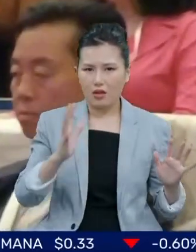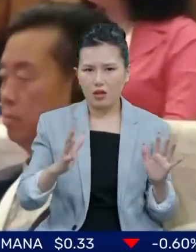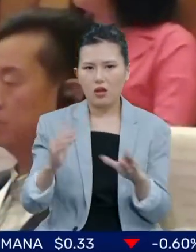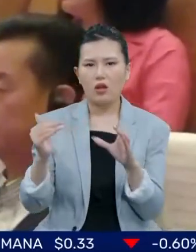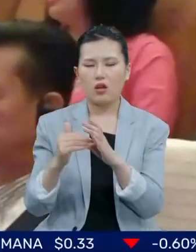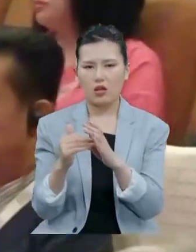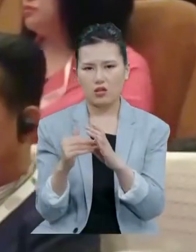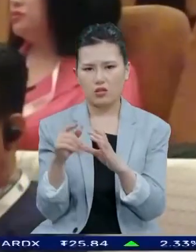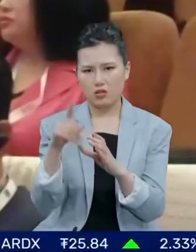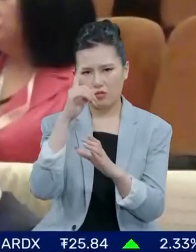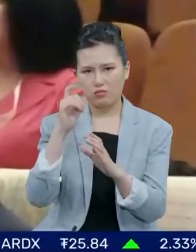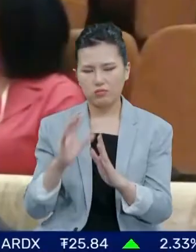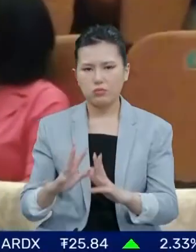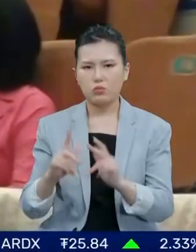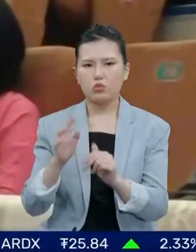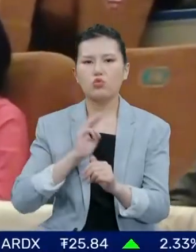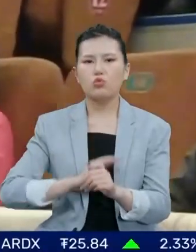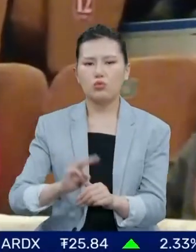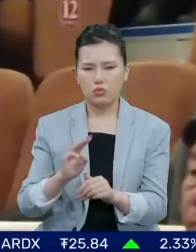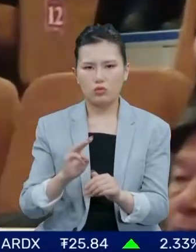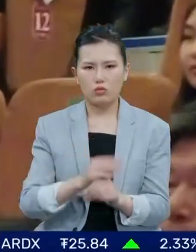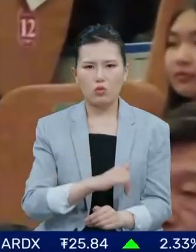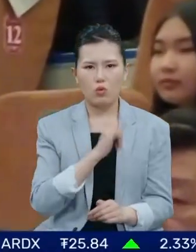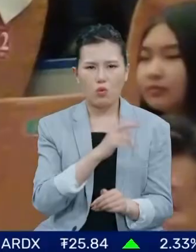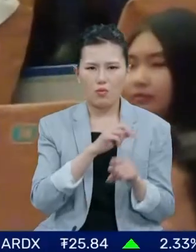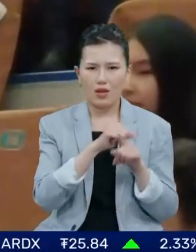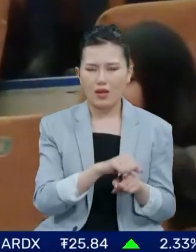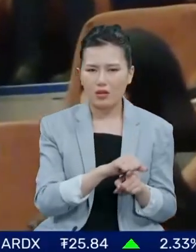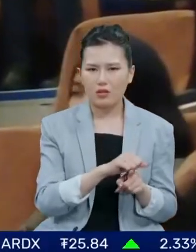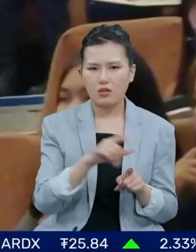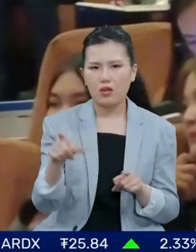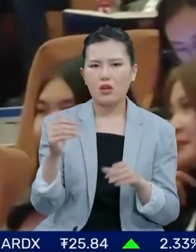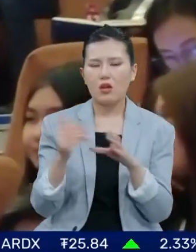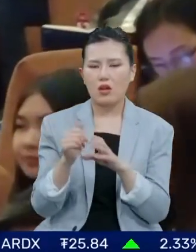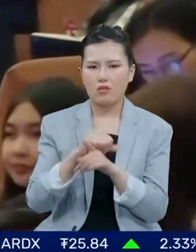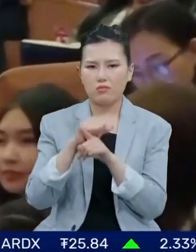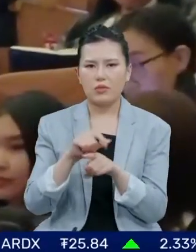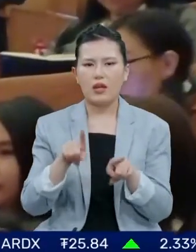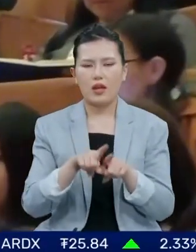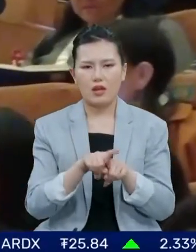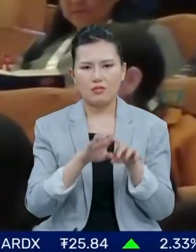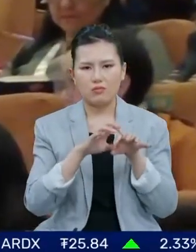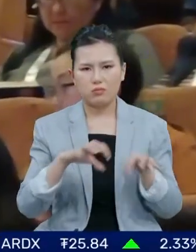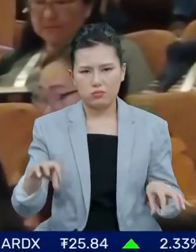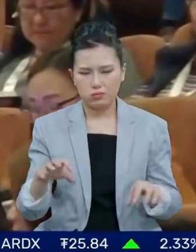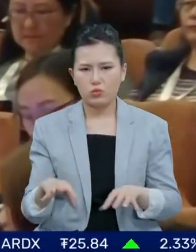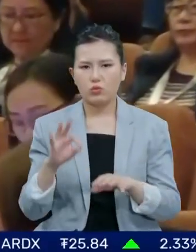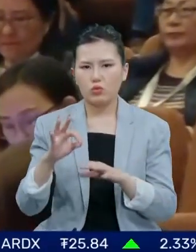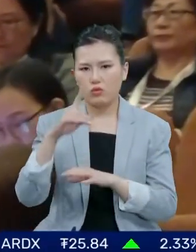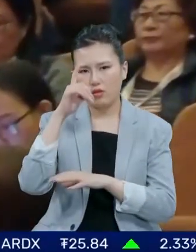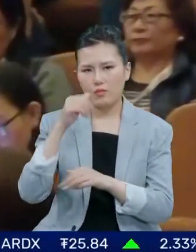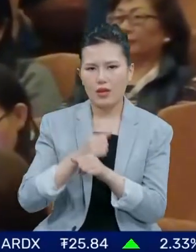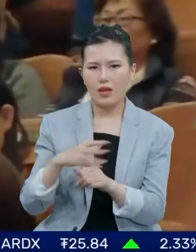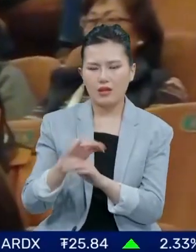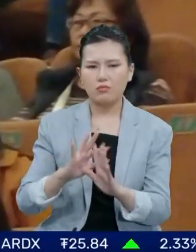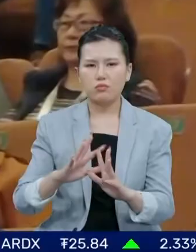эрүүл мэндийн салбарын ачааллыг татах зорилгоор эрүүл мэндийн салбартаа хэд хэдэн томоохон шинжилэлтүүдийг хийсэн байна.